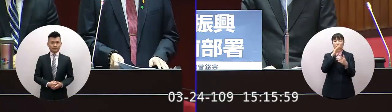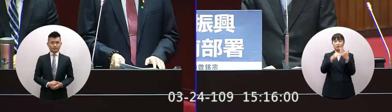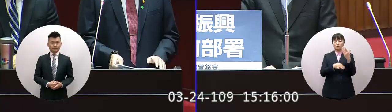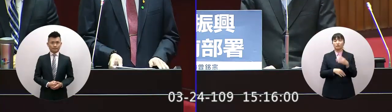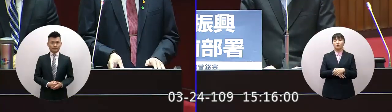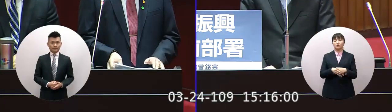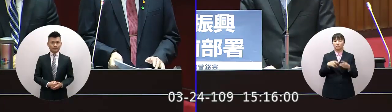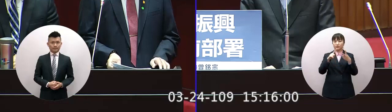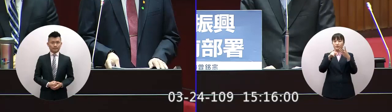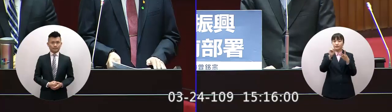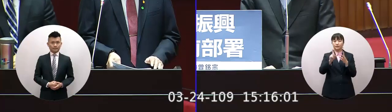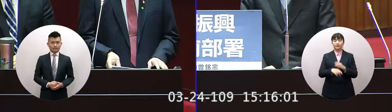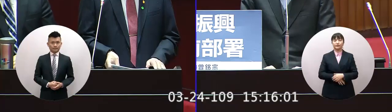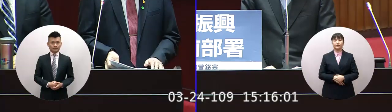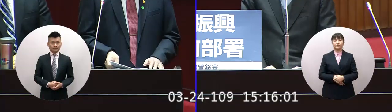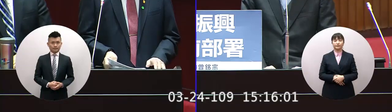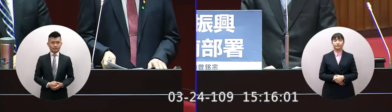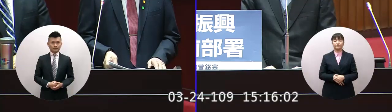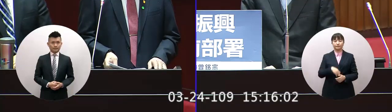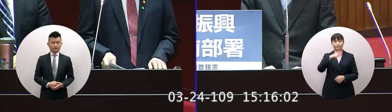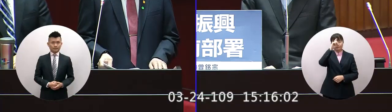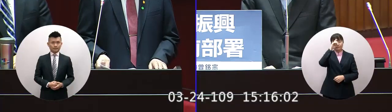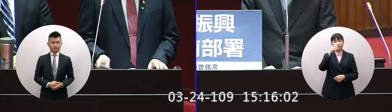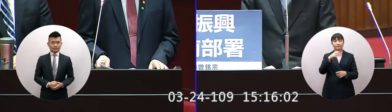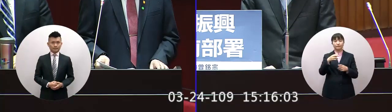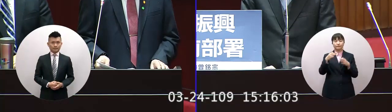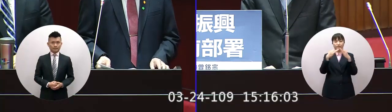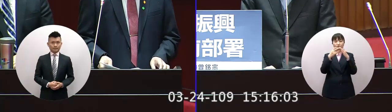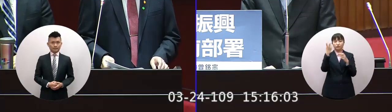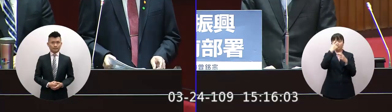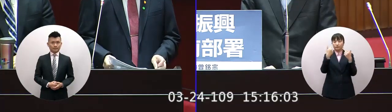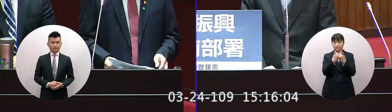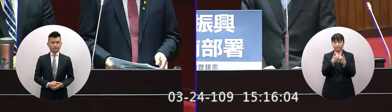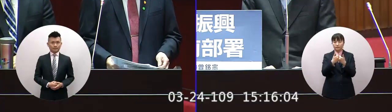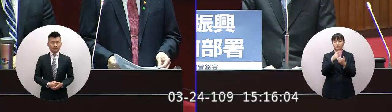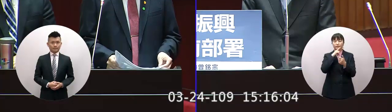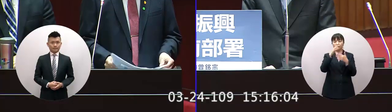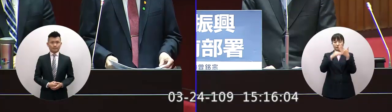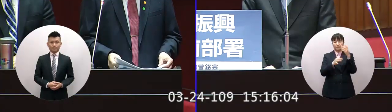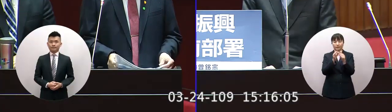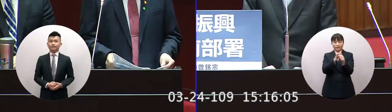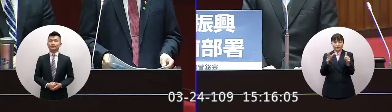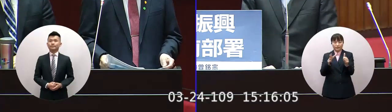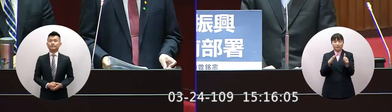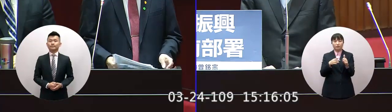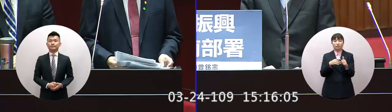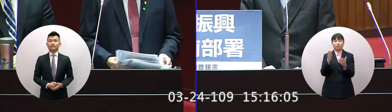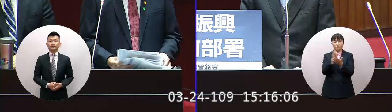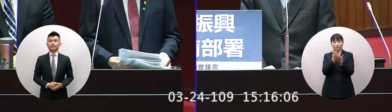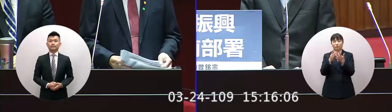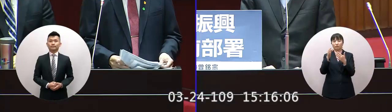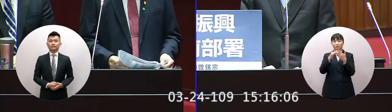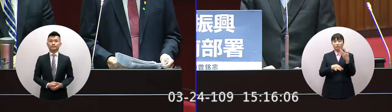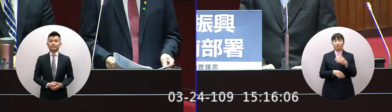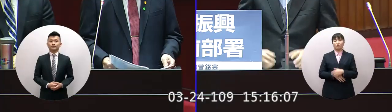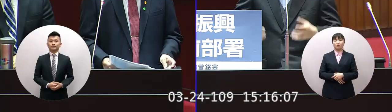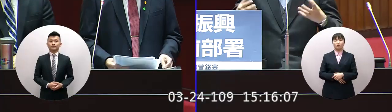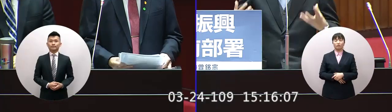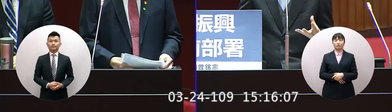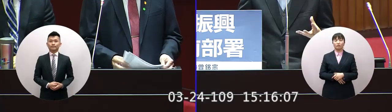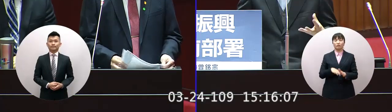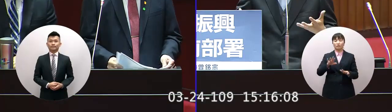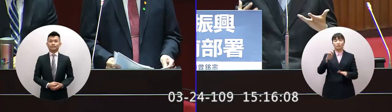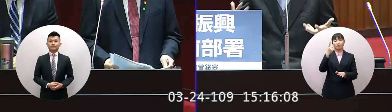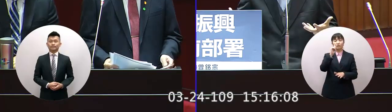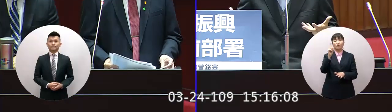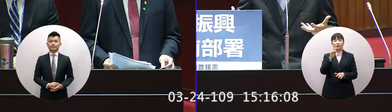款。第三个，希望请金管会放宽逾期放款的认定标准，因为